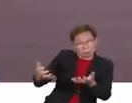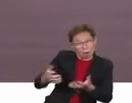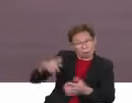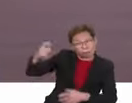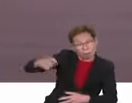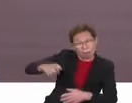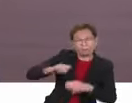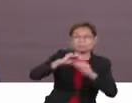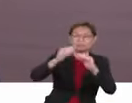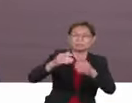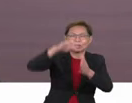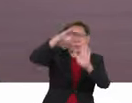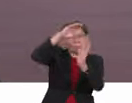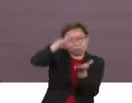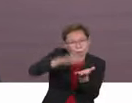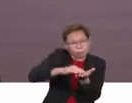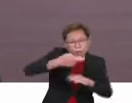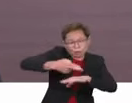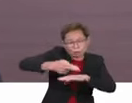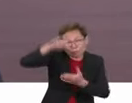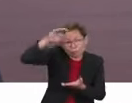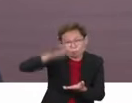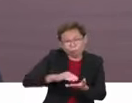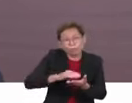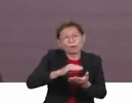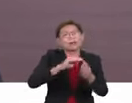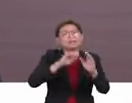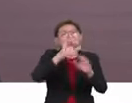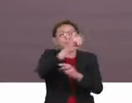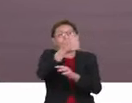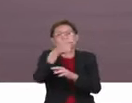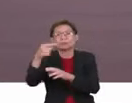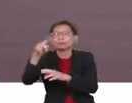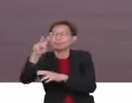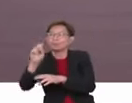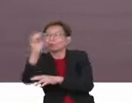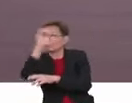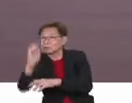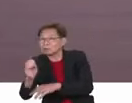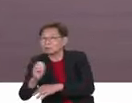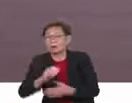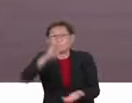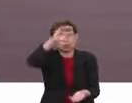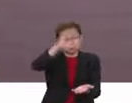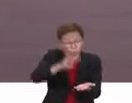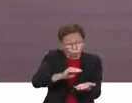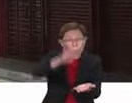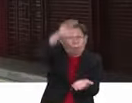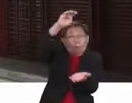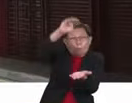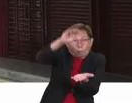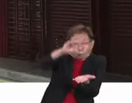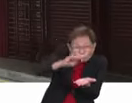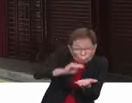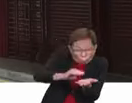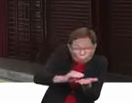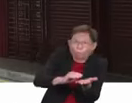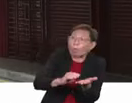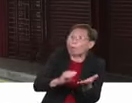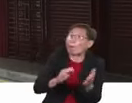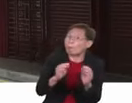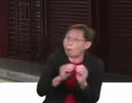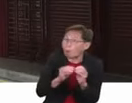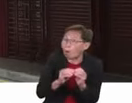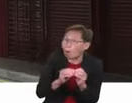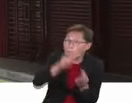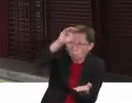sewa pada kadar minima 10-20%. Bagi yang turun lebih pada itu adalah digalakkan. Sebagai